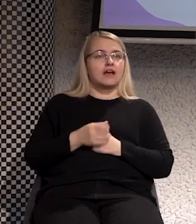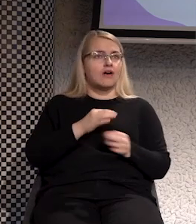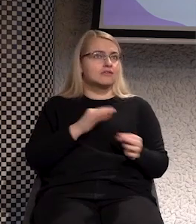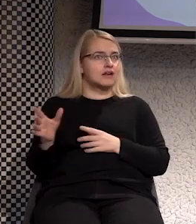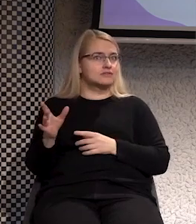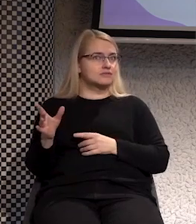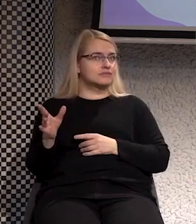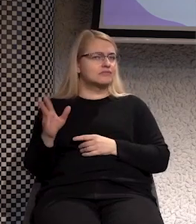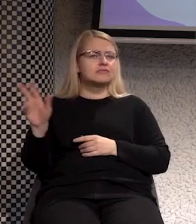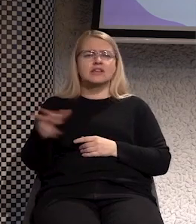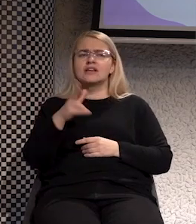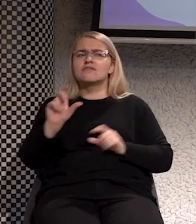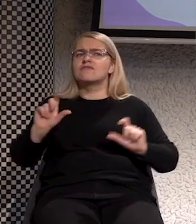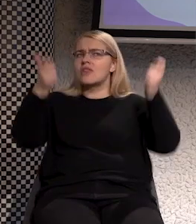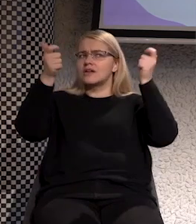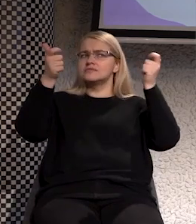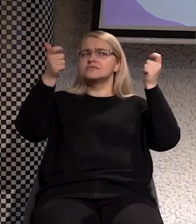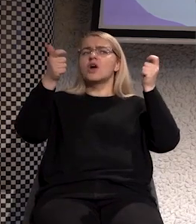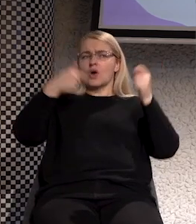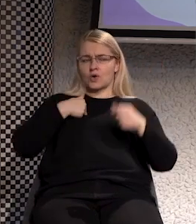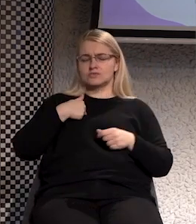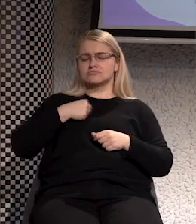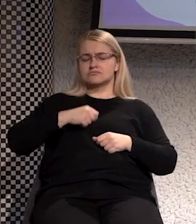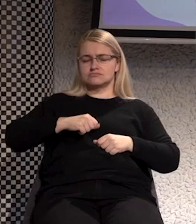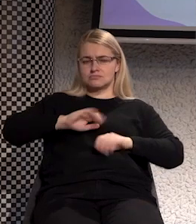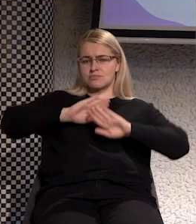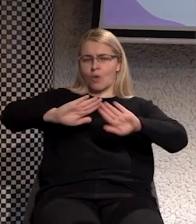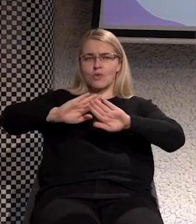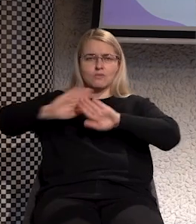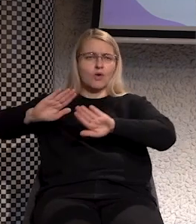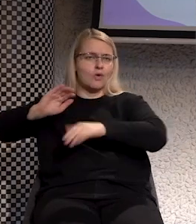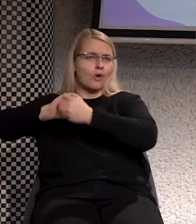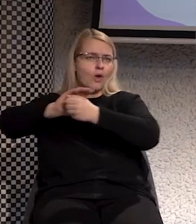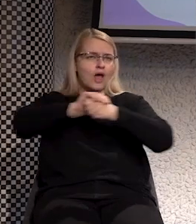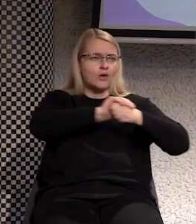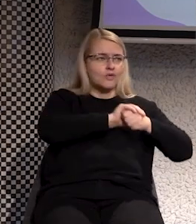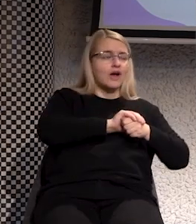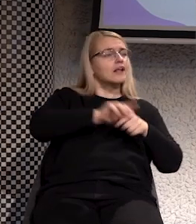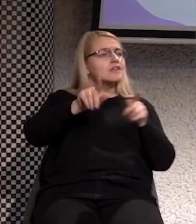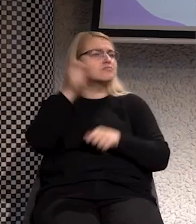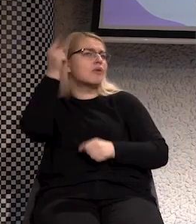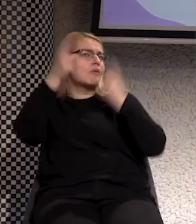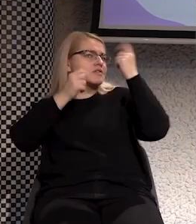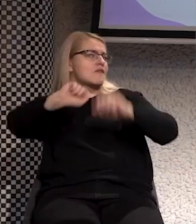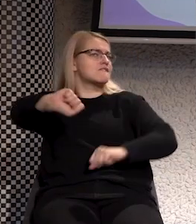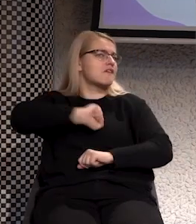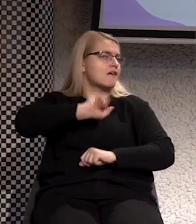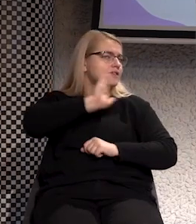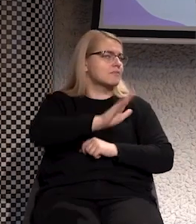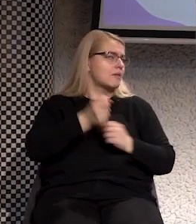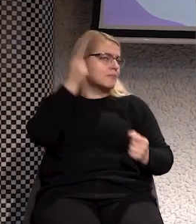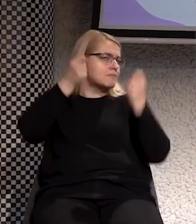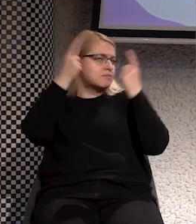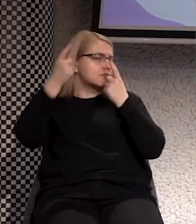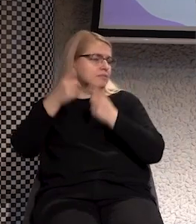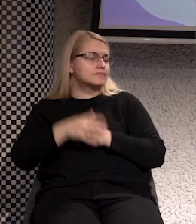że oni faktycznie, kiedy coś się dzieje, oni potrafią stanąć murem za sobą, ale też mają fajne i kreatywne pomysły. W sensie jakoś tak mam